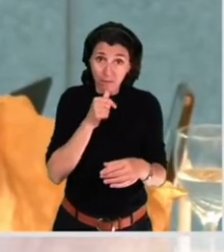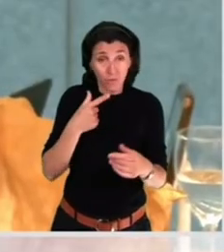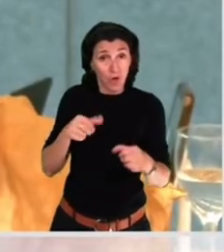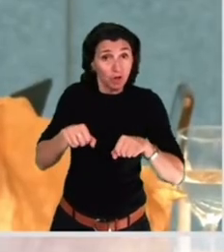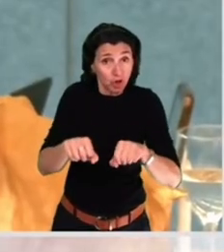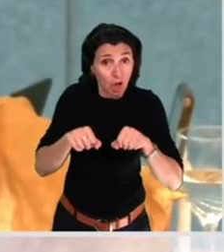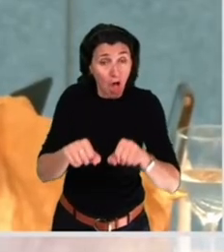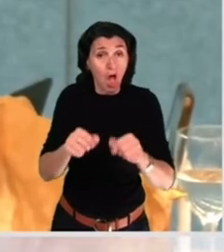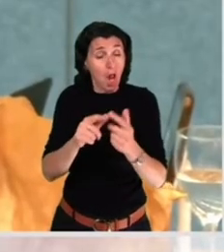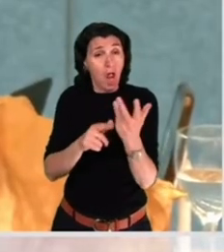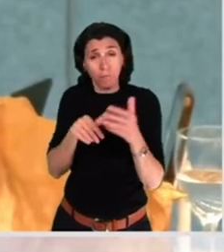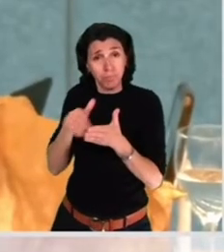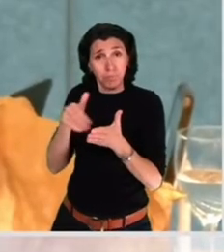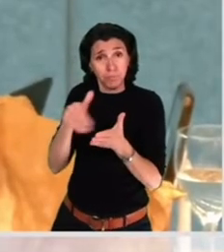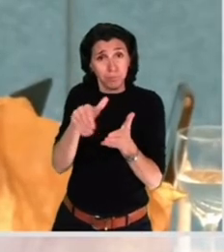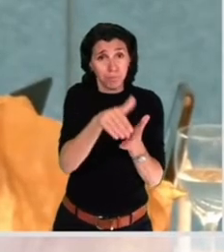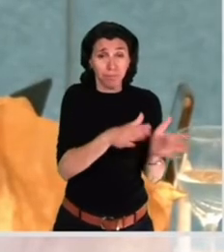que